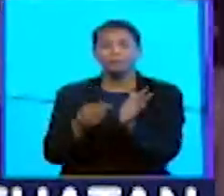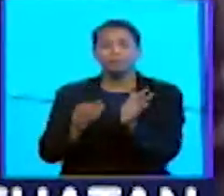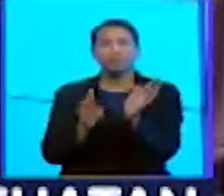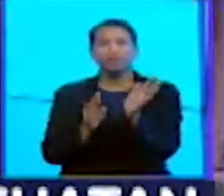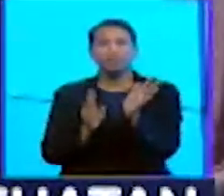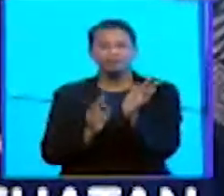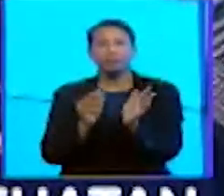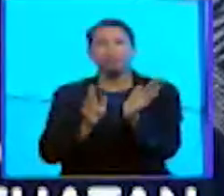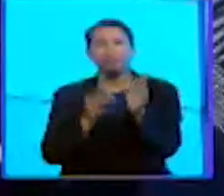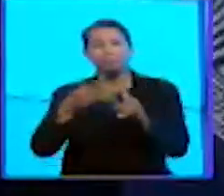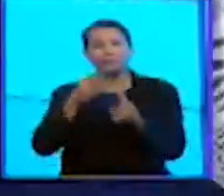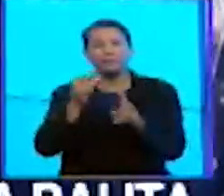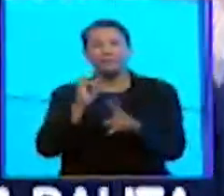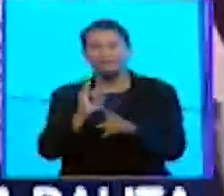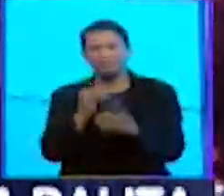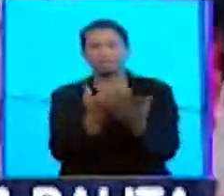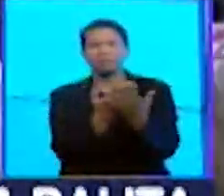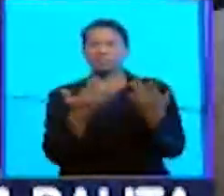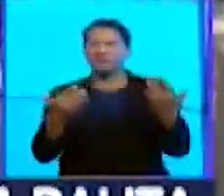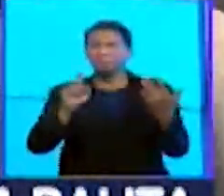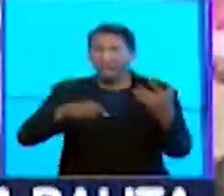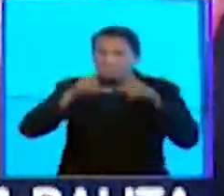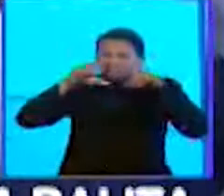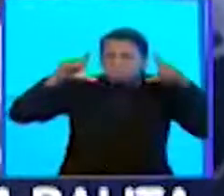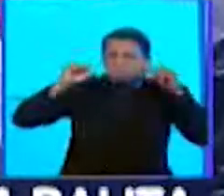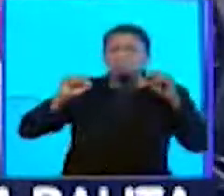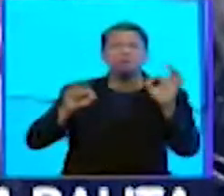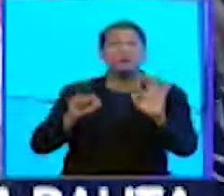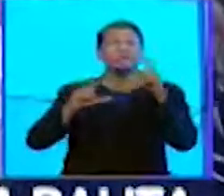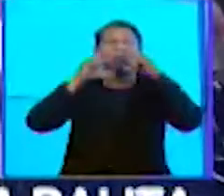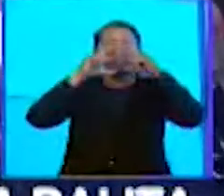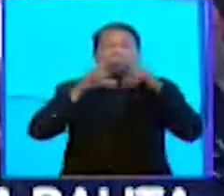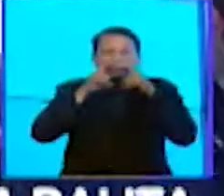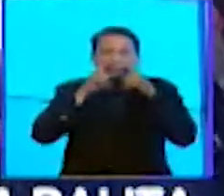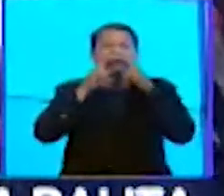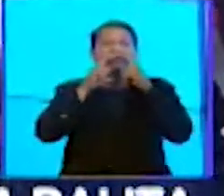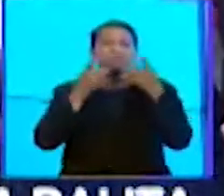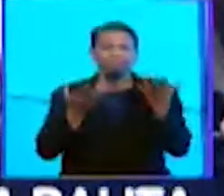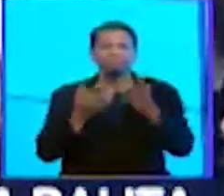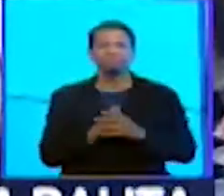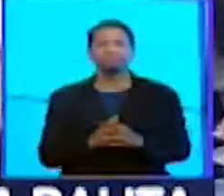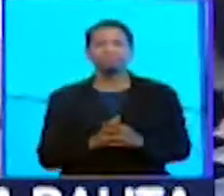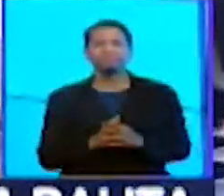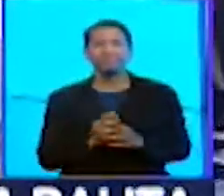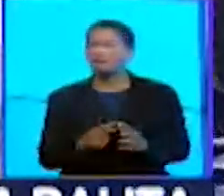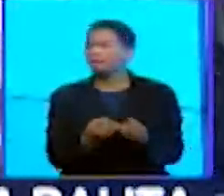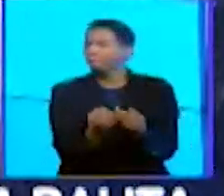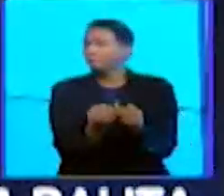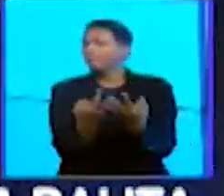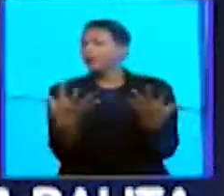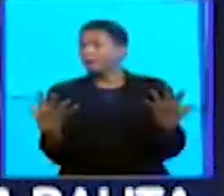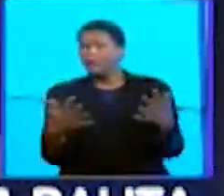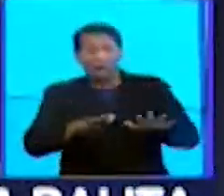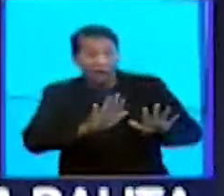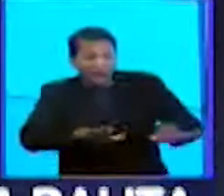kedapatan tidak mengenakan masker dengan benar dan menurunkan masker kejagung beberapa bahkan nekat membawa anak kecil ke